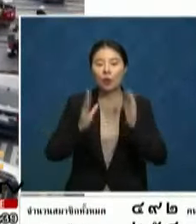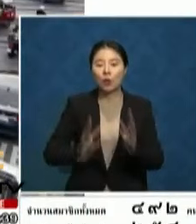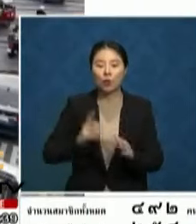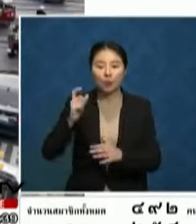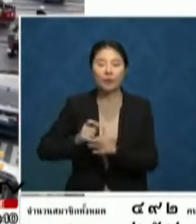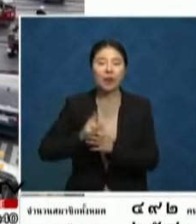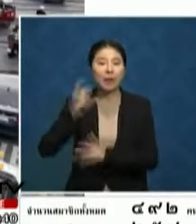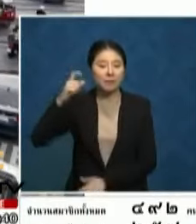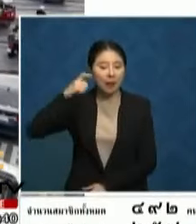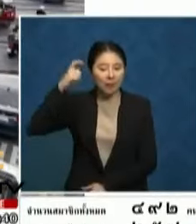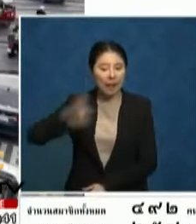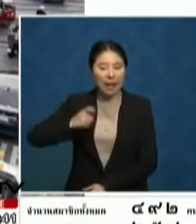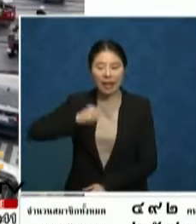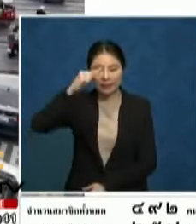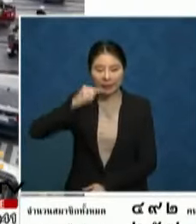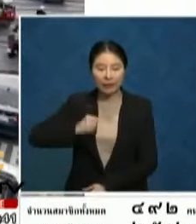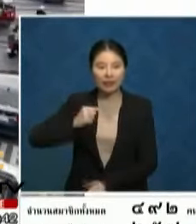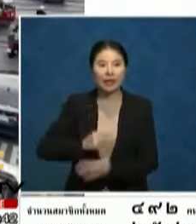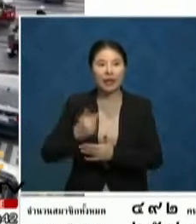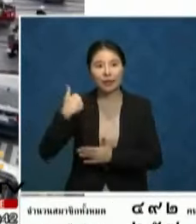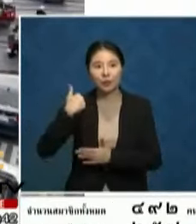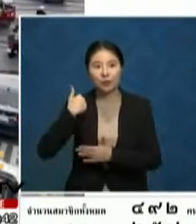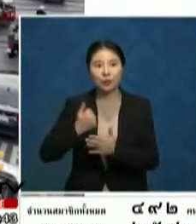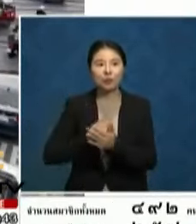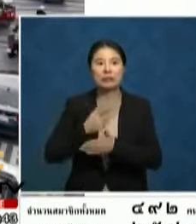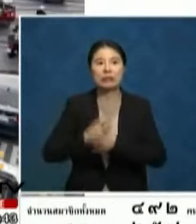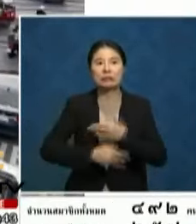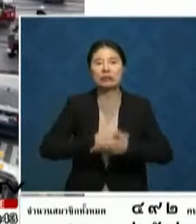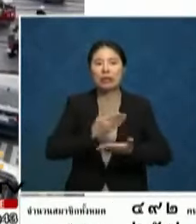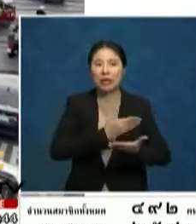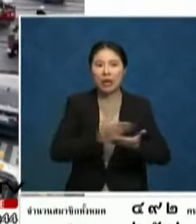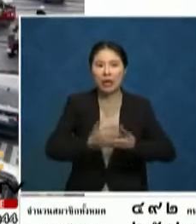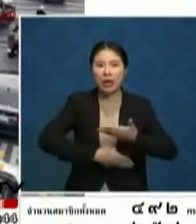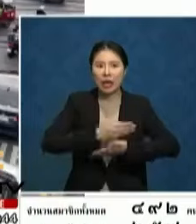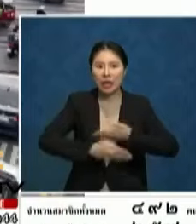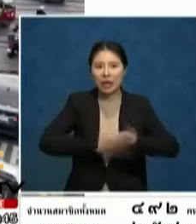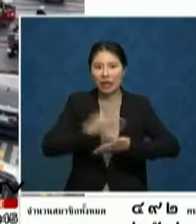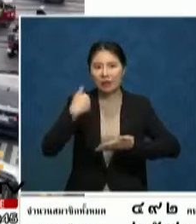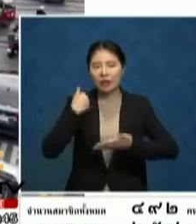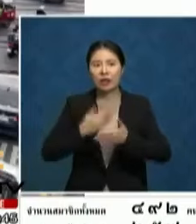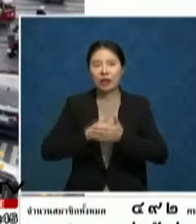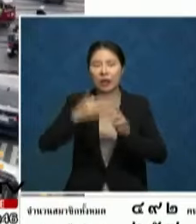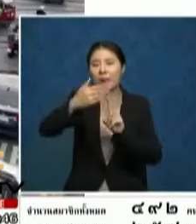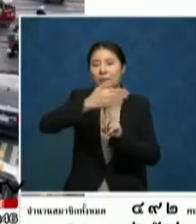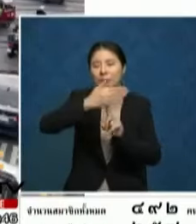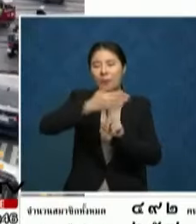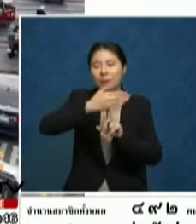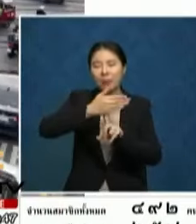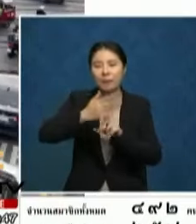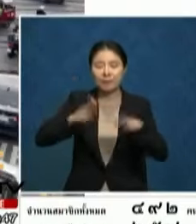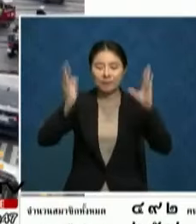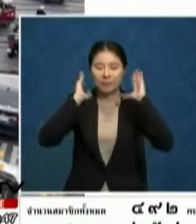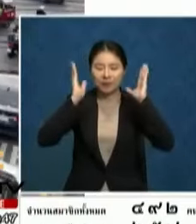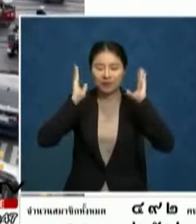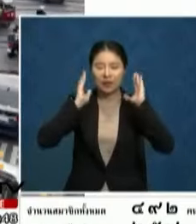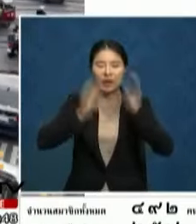ล้วคุณไปเล่นงานเจ้าหน้าที่เนี่ยหมายถึงใครหมายถึงเทศกิจตม.ตำรวจหรือว่าใคร